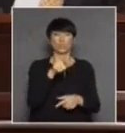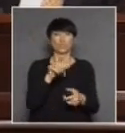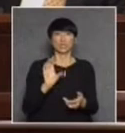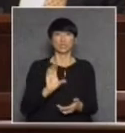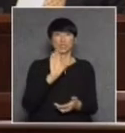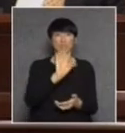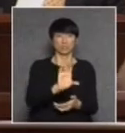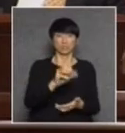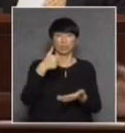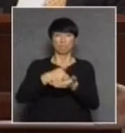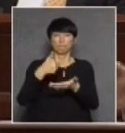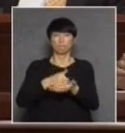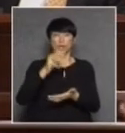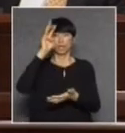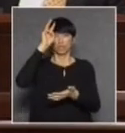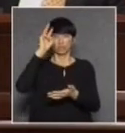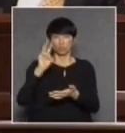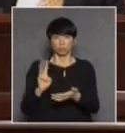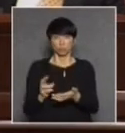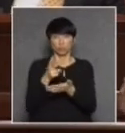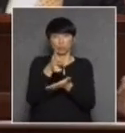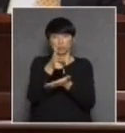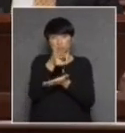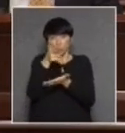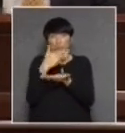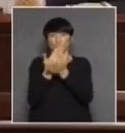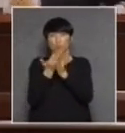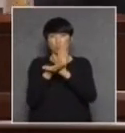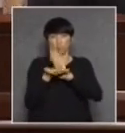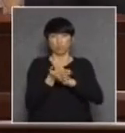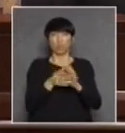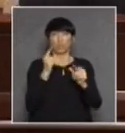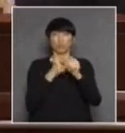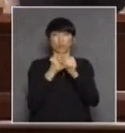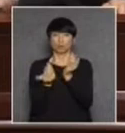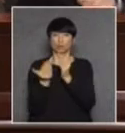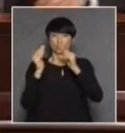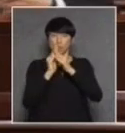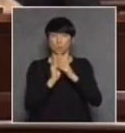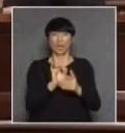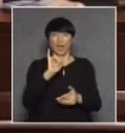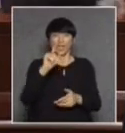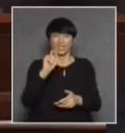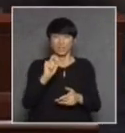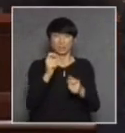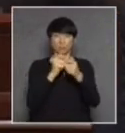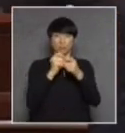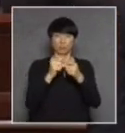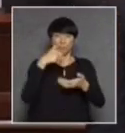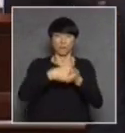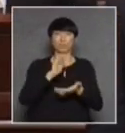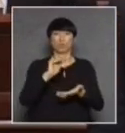買水警輪，嚟到買水炮，嚟到做中學嘅資訊平台。咁究竟邊個喺